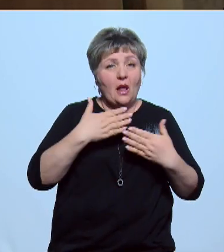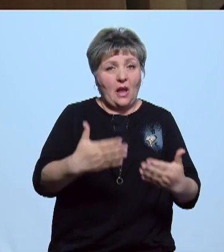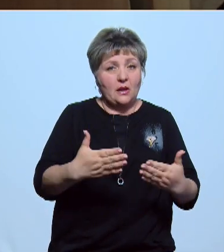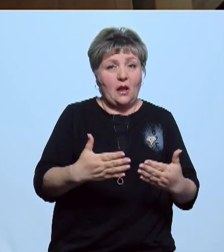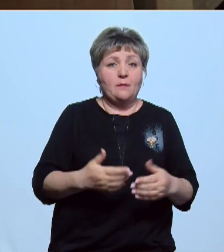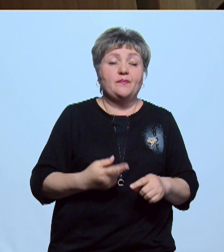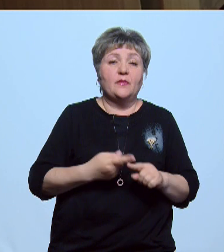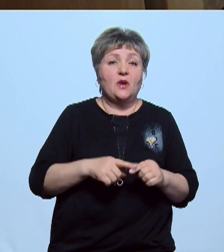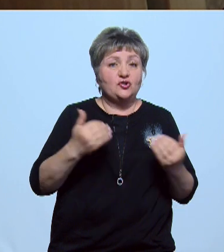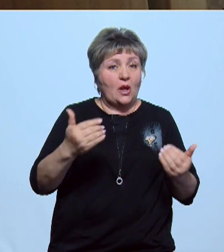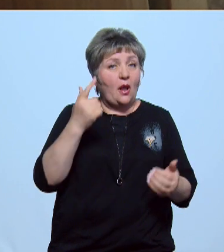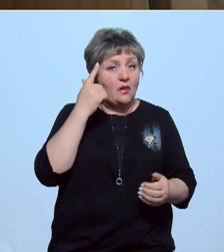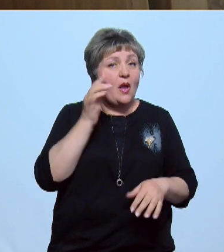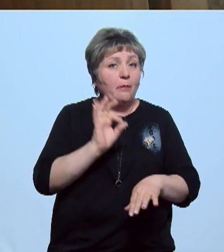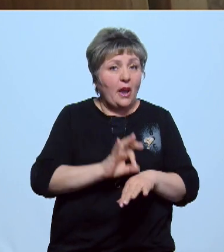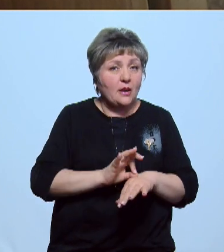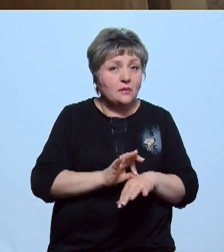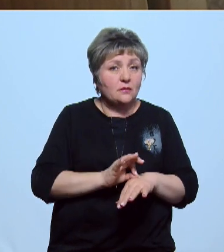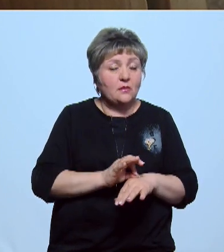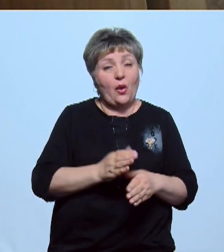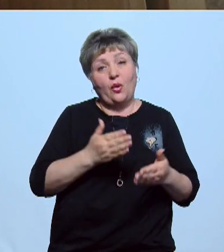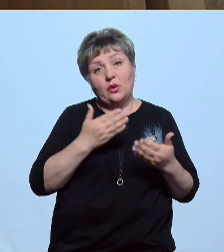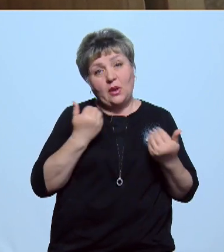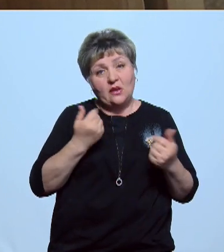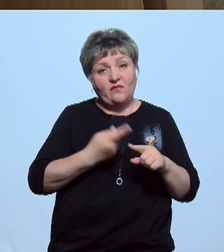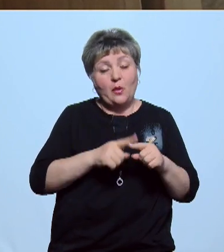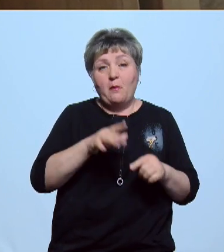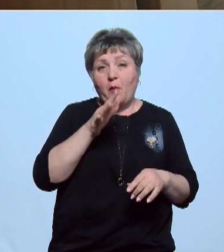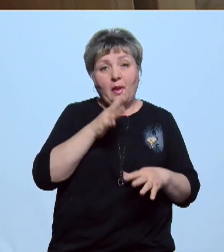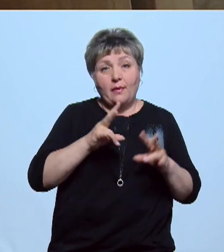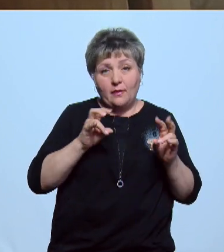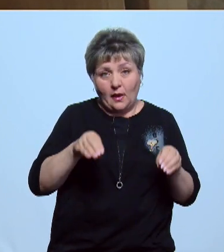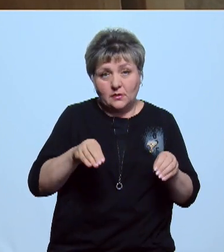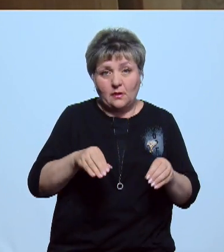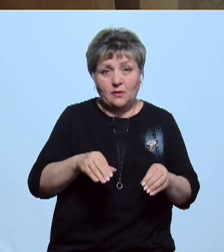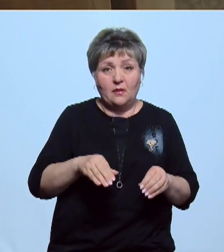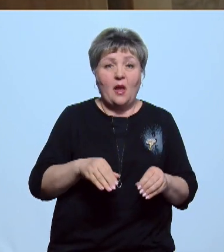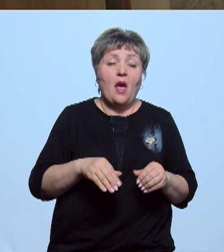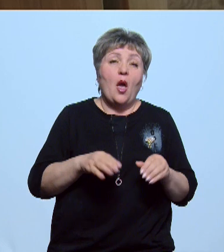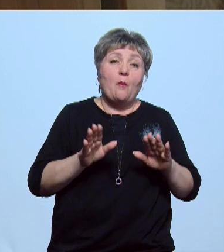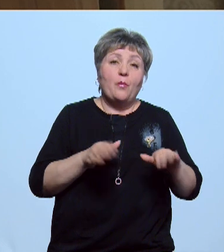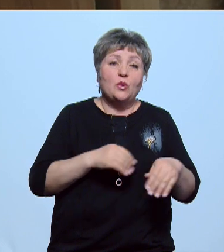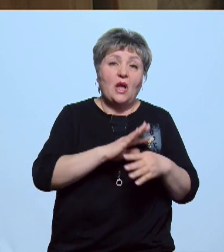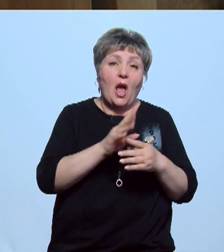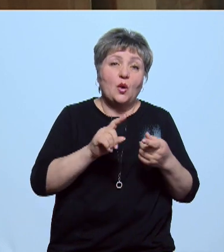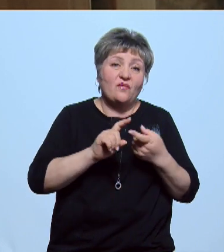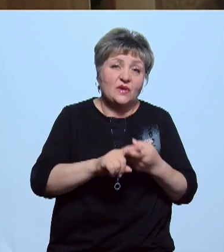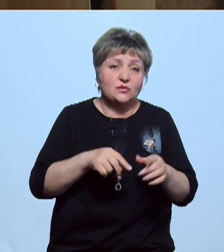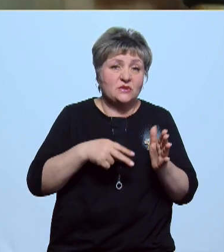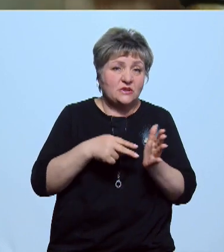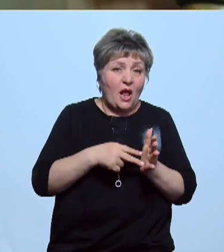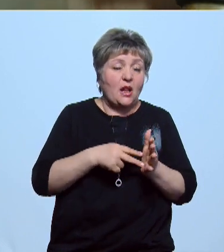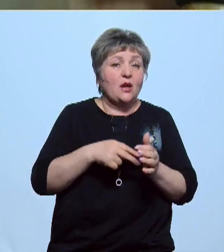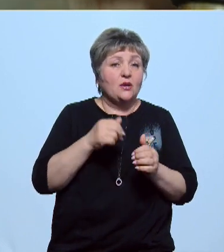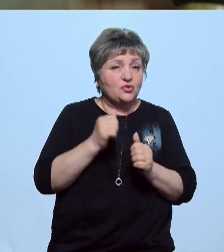тебя сейчас голова болит? В данный момент нет. Ну, слава богу. У нас вообще после коронавируса стала голова болеть